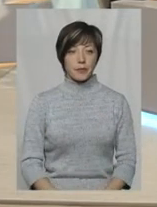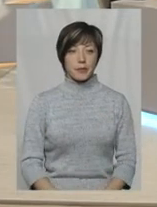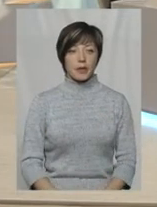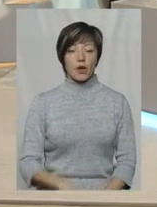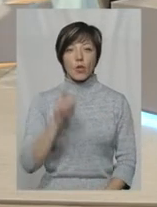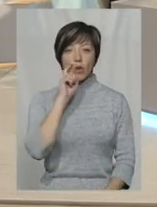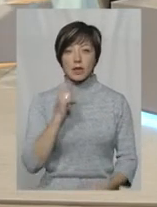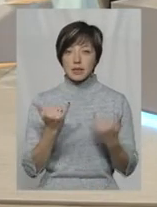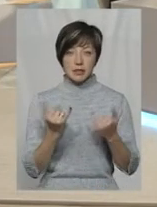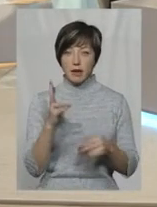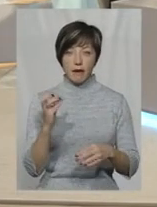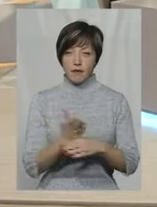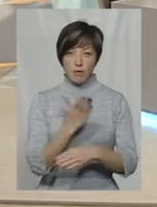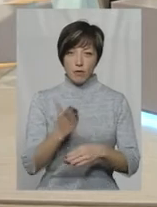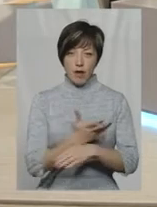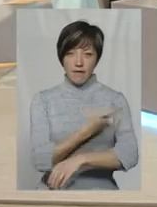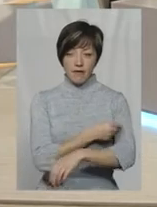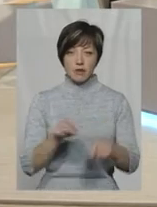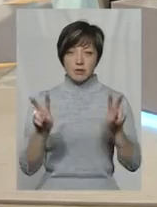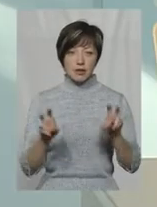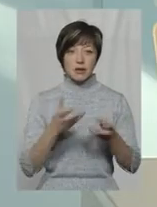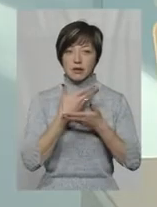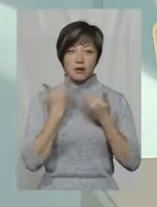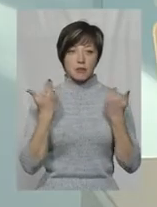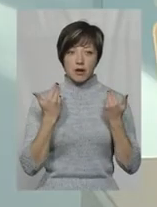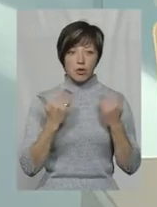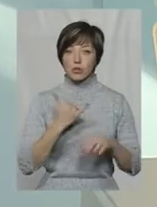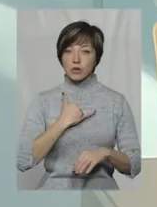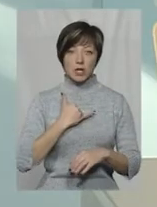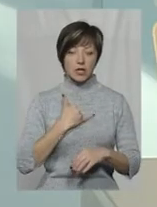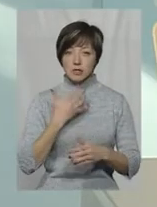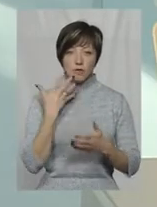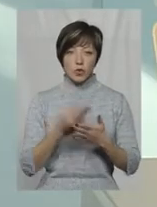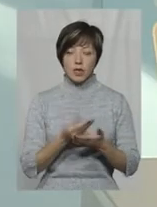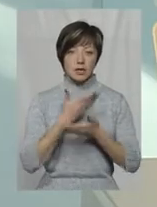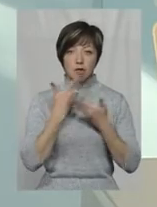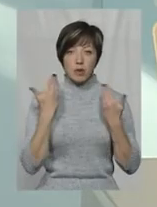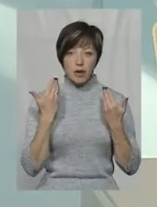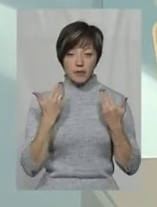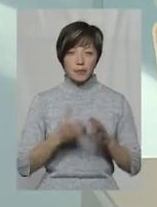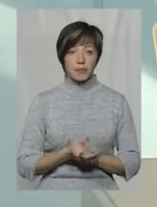Україна зараз не виробляє вакцин, я так нема, розумію. Нема в нас вакцин своїх. Нема.